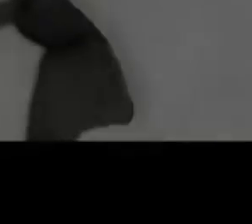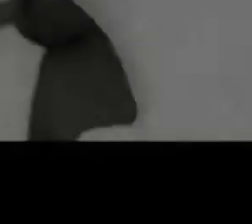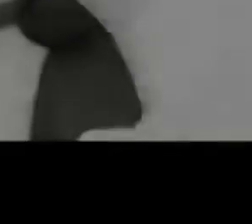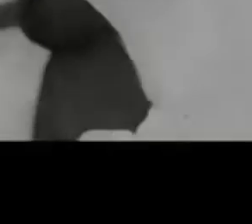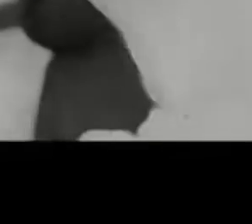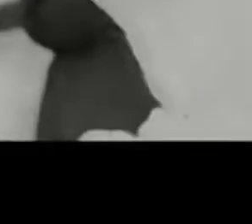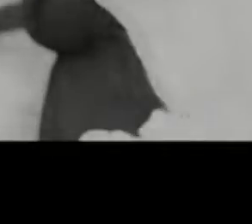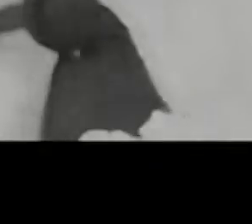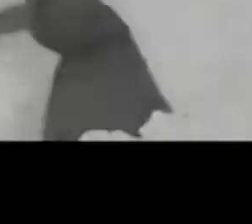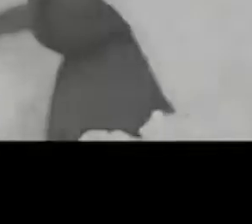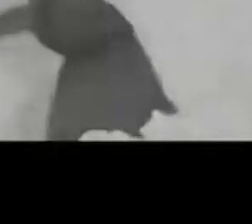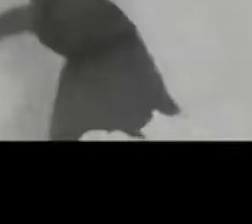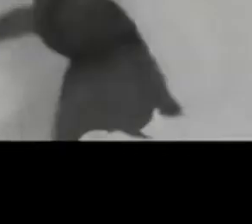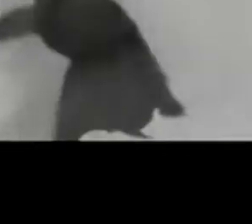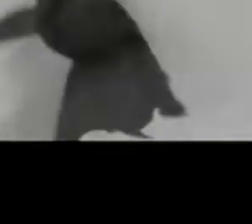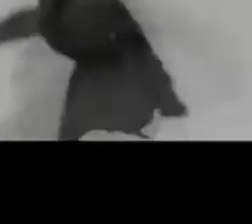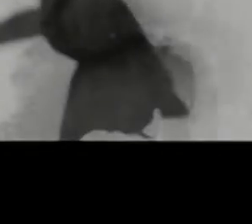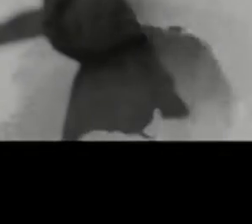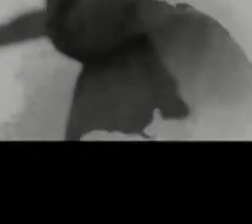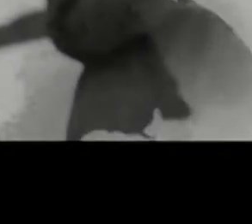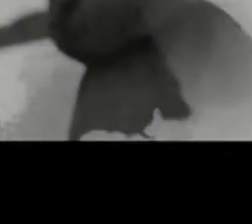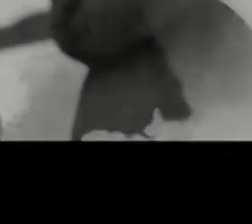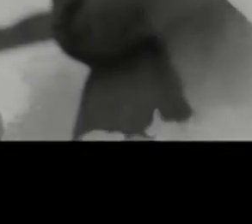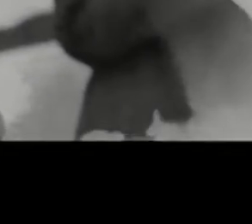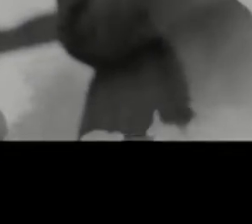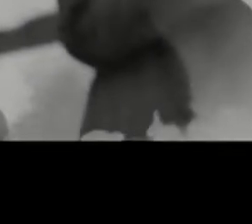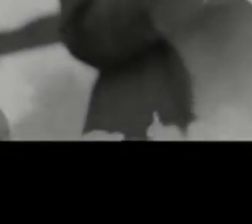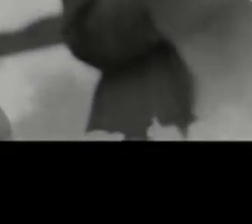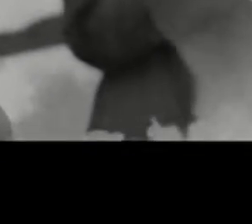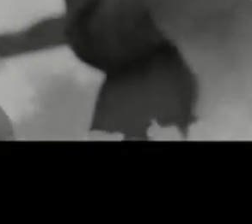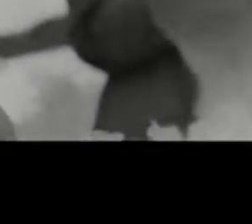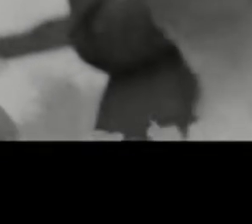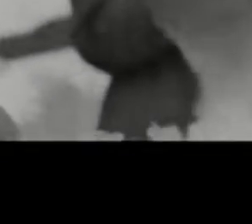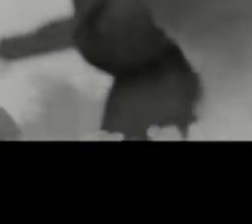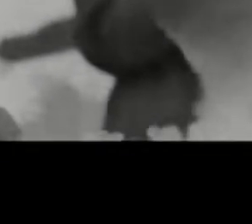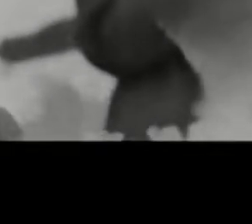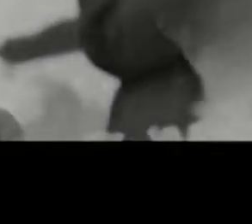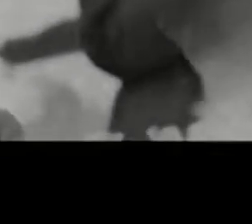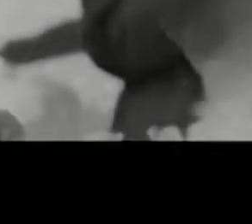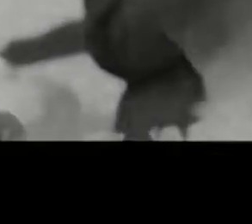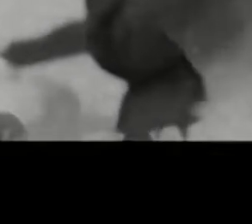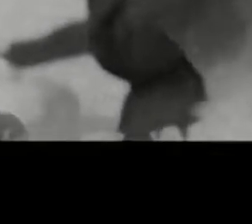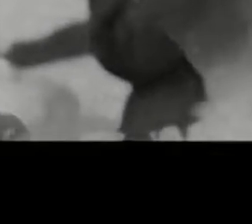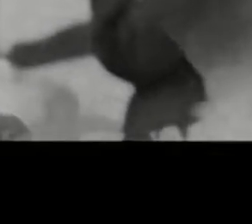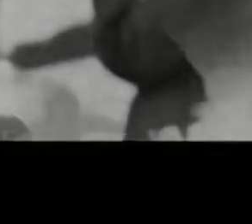kita sempat terhenti seperti jarum jam dinding yang tidak berfungsi